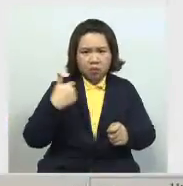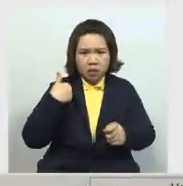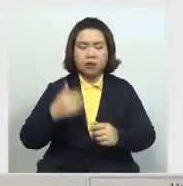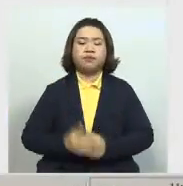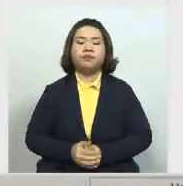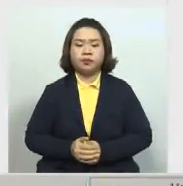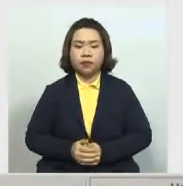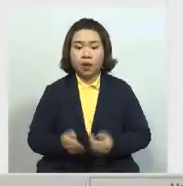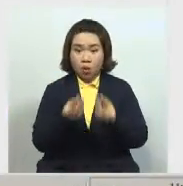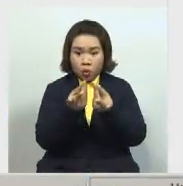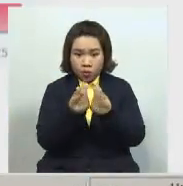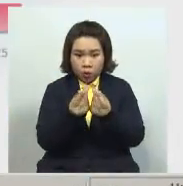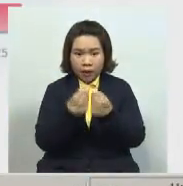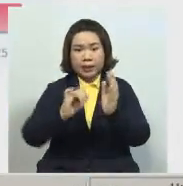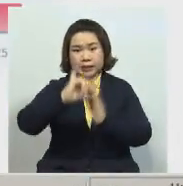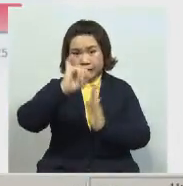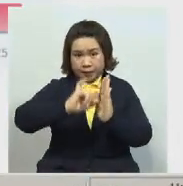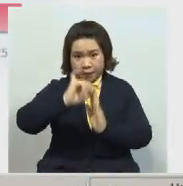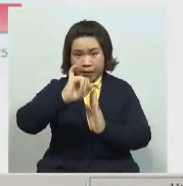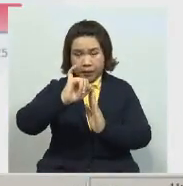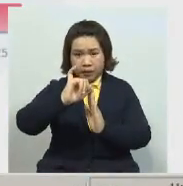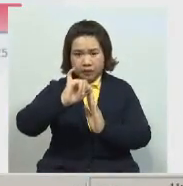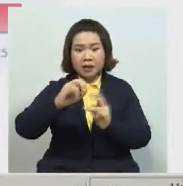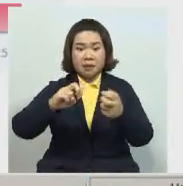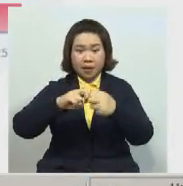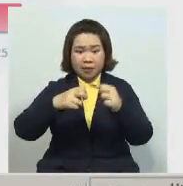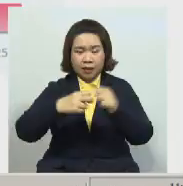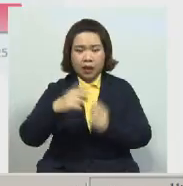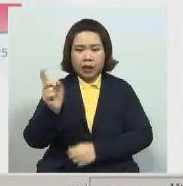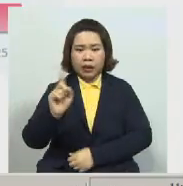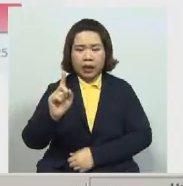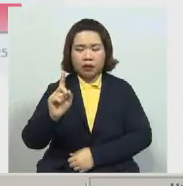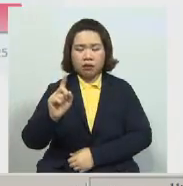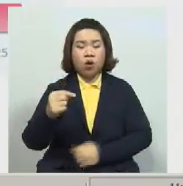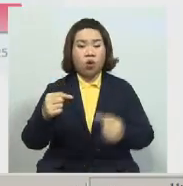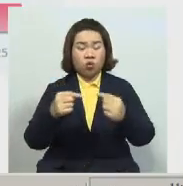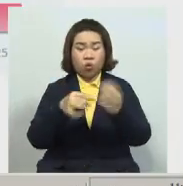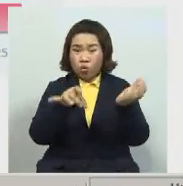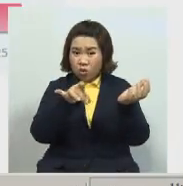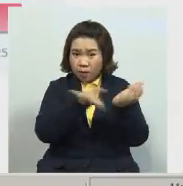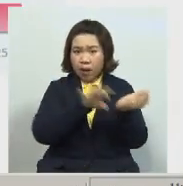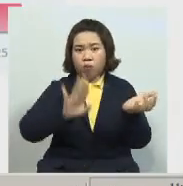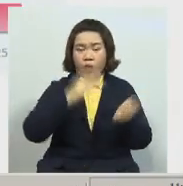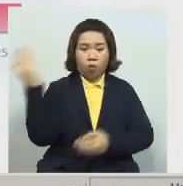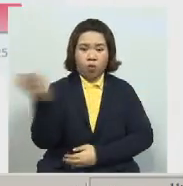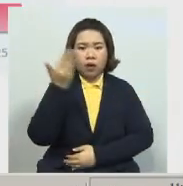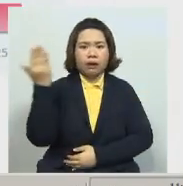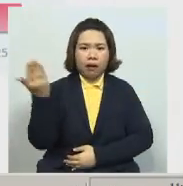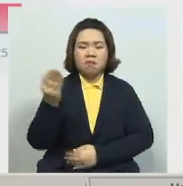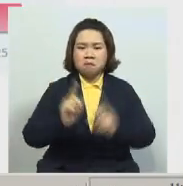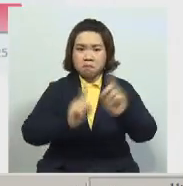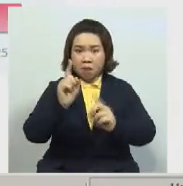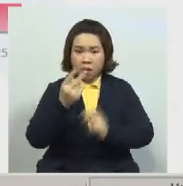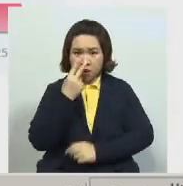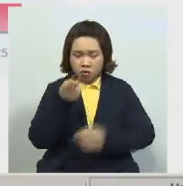และถ้าไปดูตัวเลขจากข้อมูลของเชียงใหม่ Air Quality Health Index ดัชนีคุณภาพอากาศเพื่อสุขภาพชาวเชียงใหม่ที่ตรวจวัดคุณ